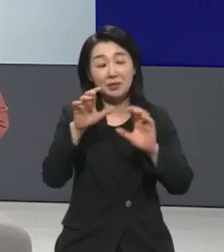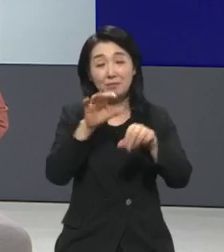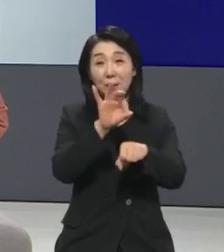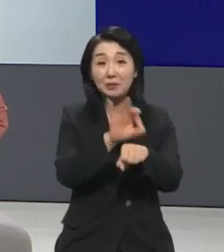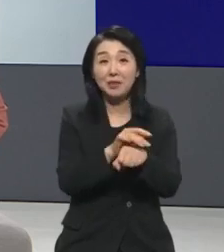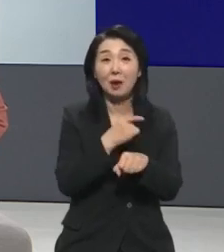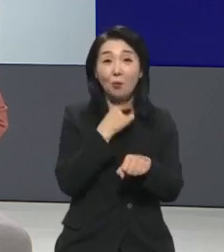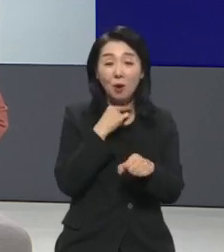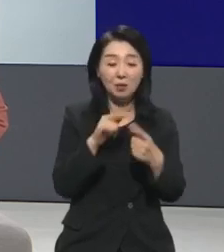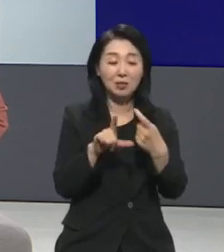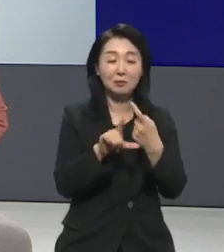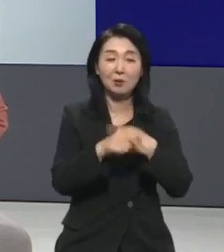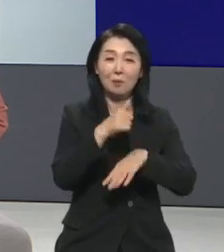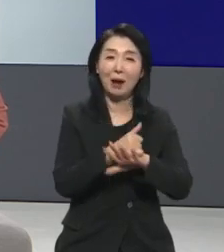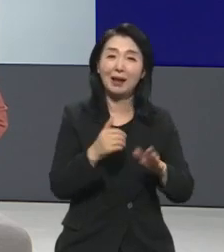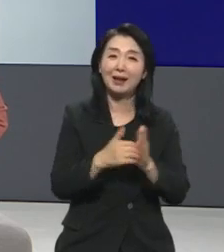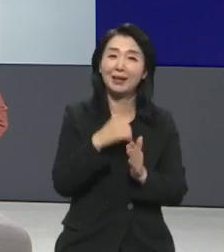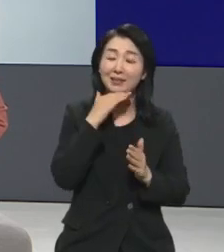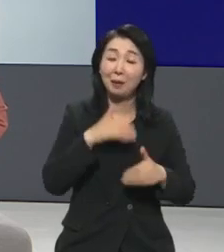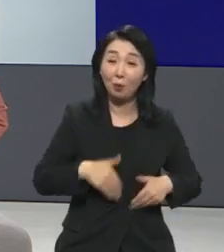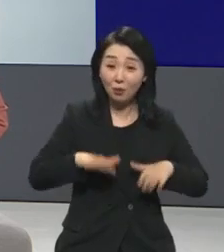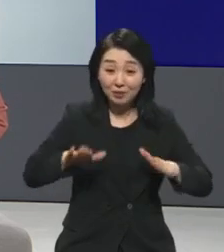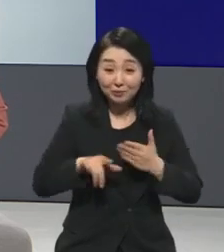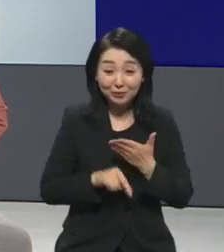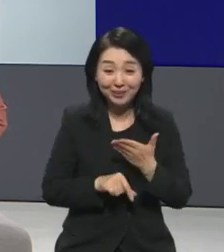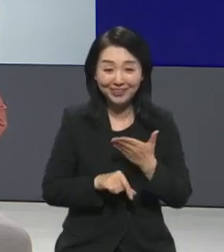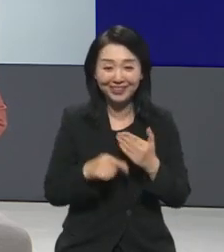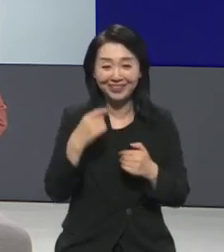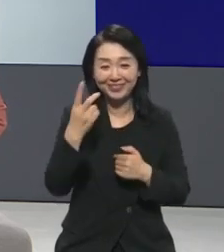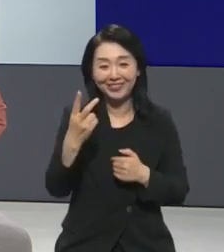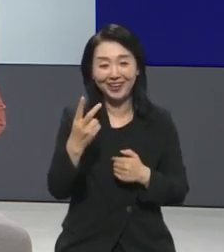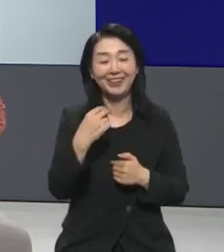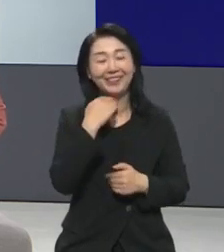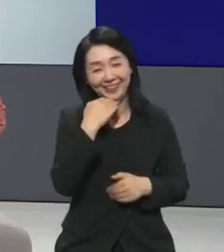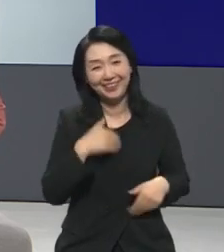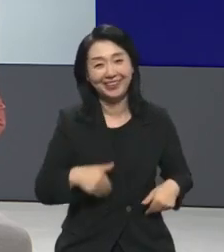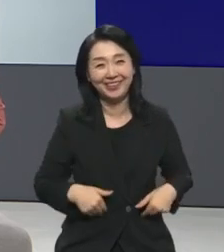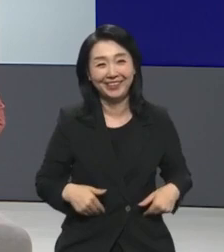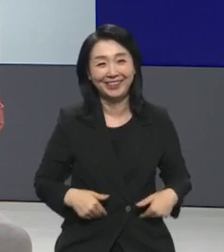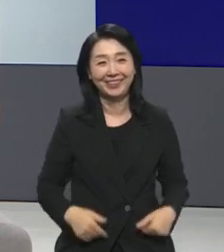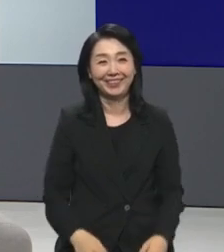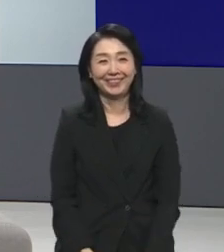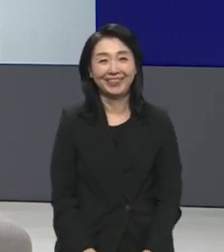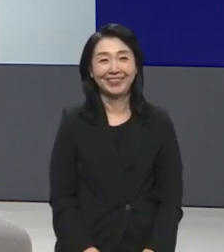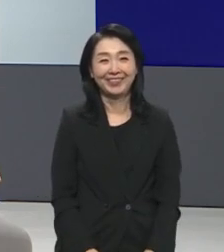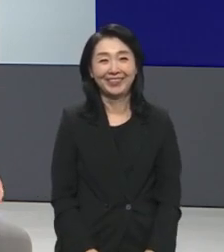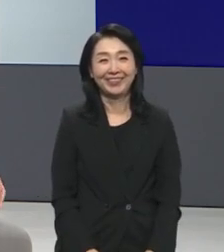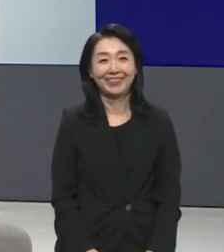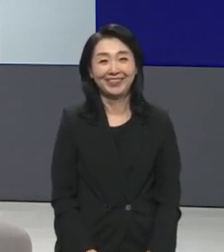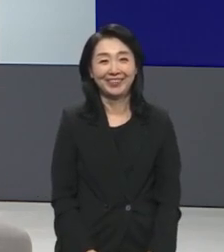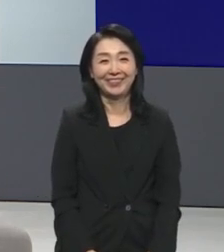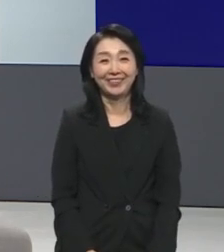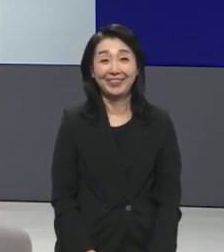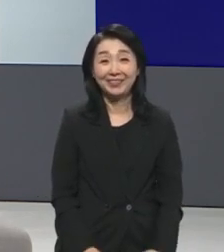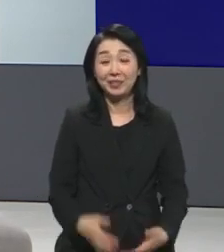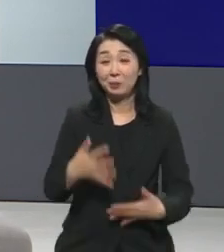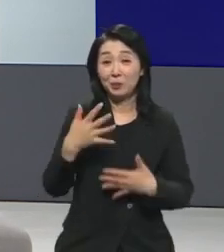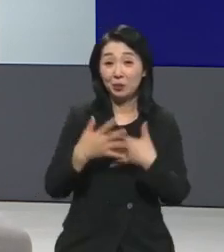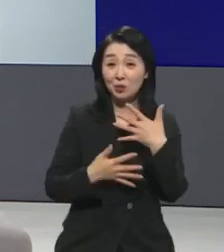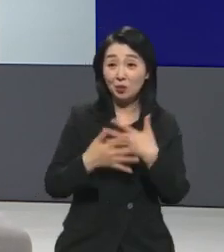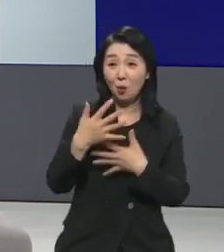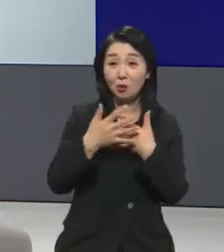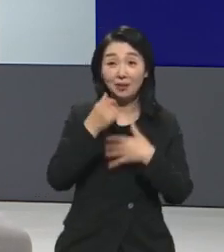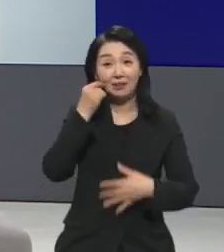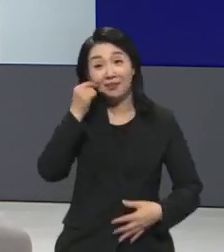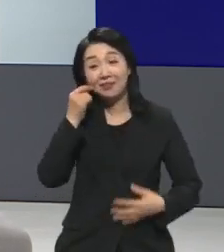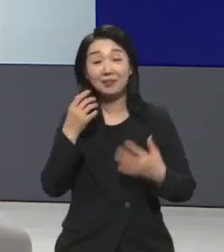11월 말까지 기다려야 한다. 지금 9월인데요? 네, 두 달이나 더 기다려야, 더 기다려야 돼요. 네. 근데 이 영상이 인기인